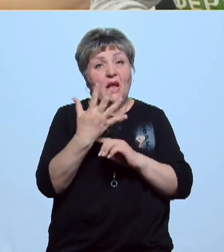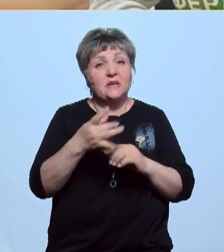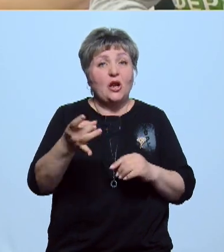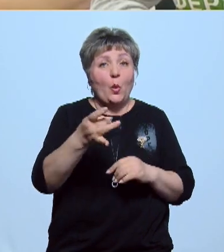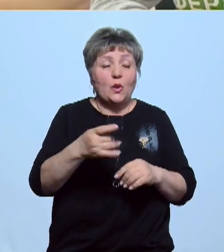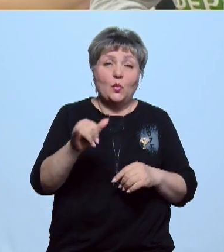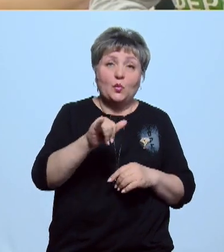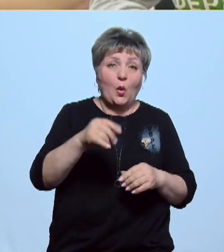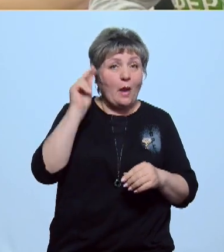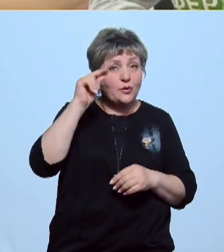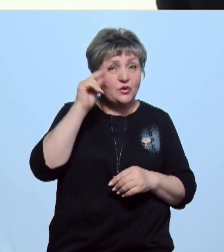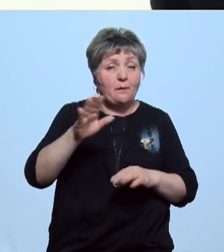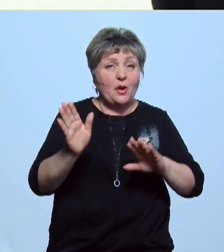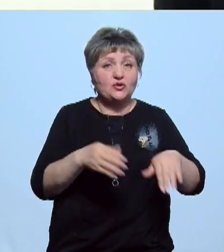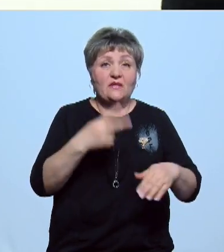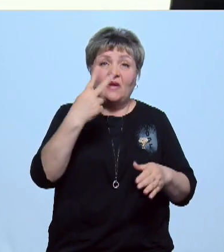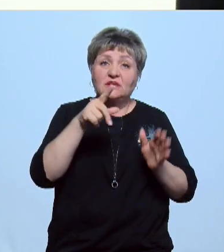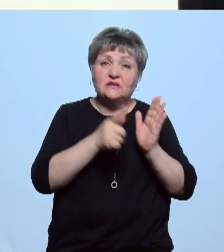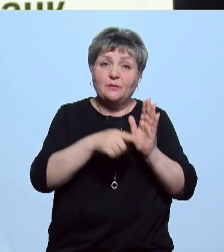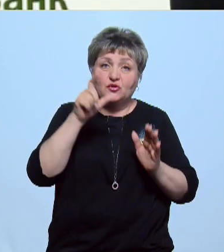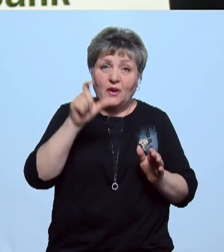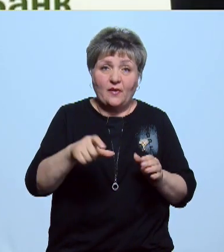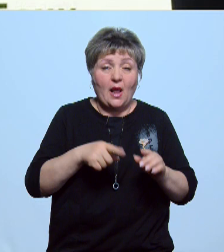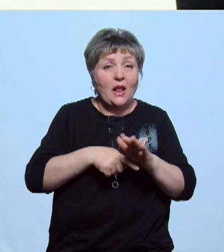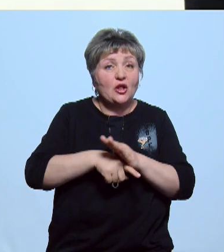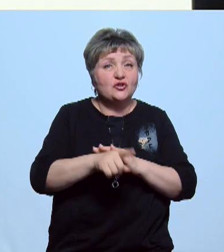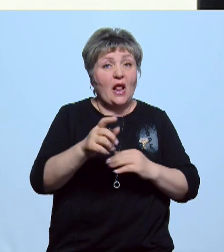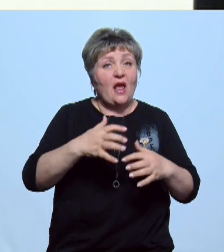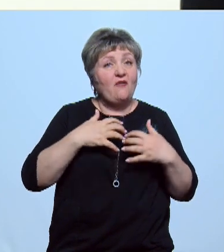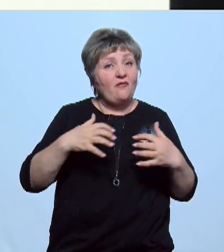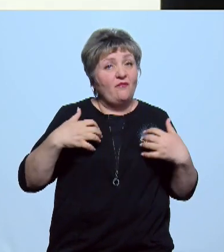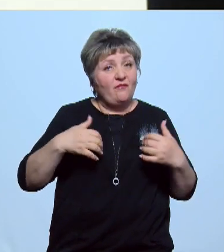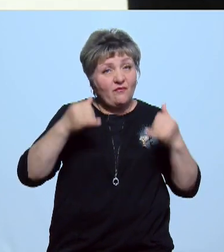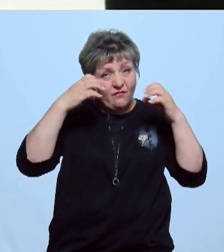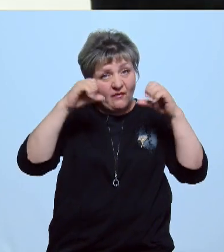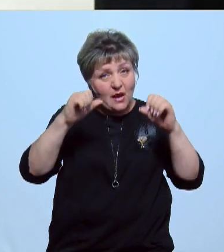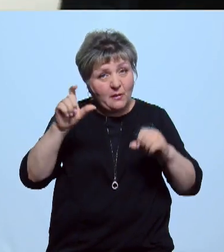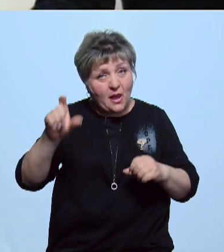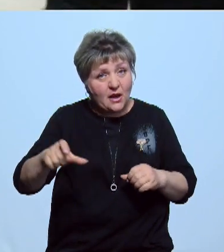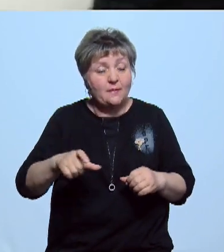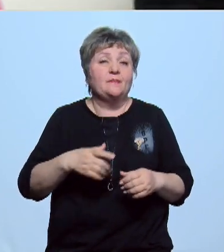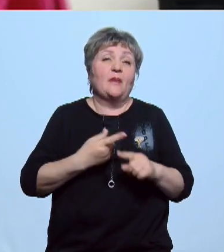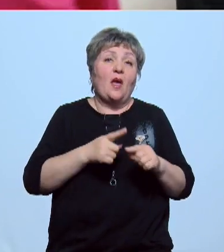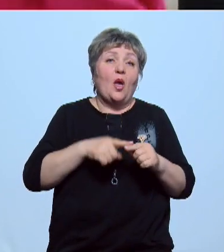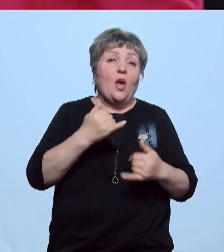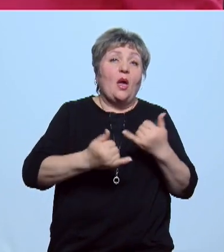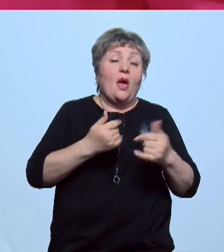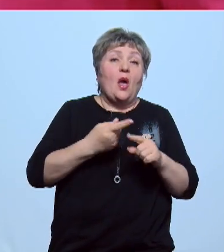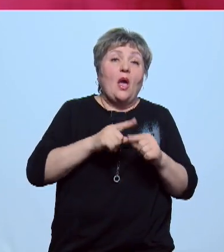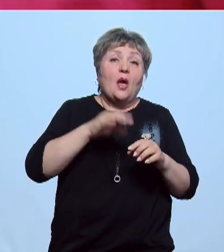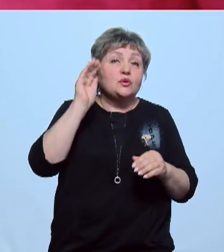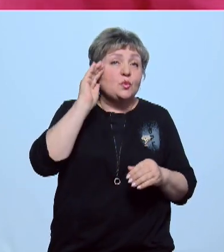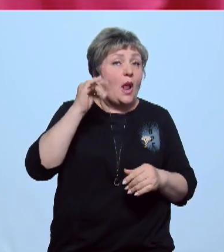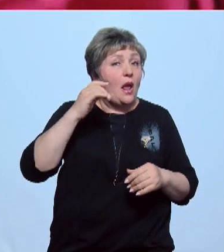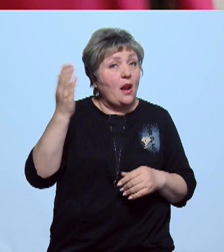В Удмуртии обучение прошли 27 человек. Это и начинающие фермеры, и уже опытные. На протяжении 3 месяцев они слушали лекции,